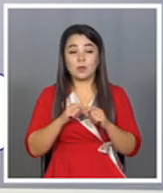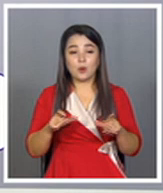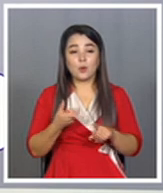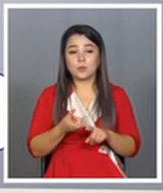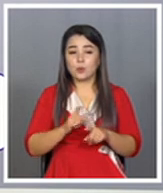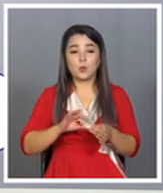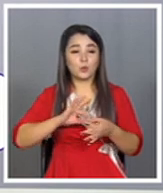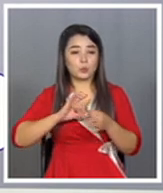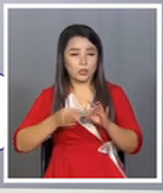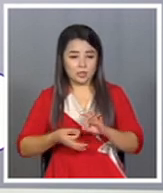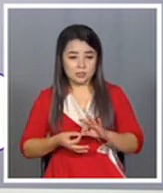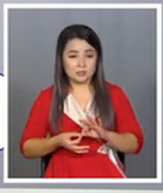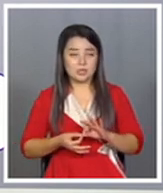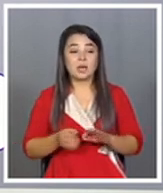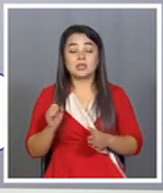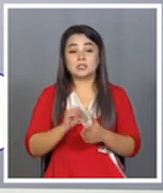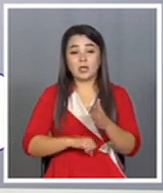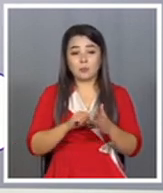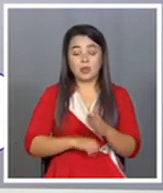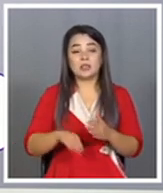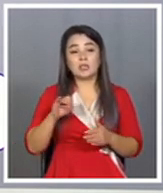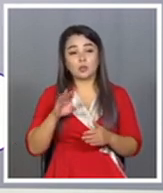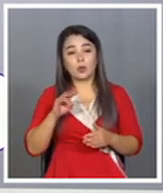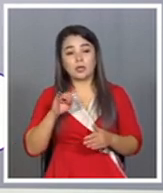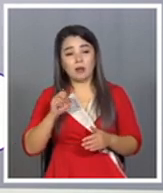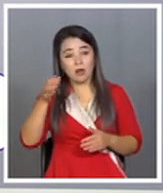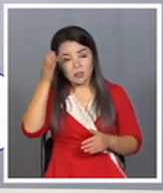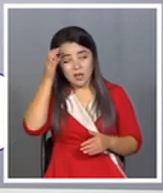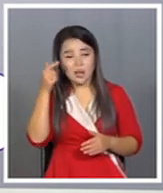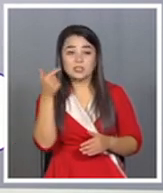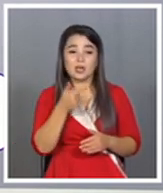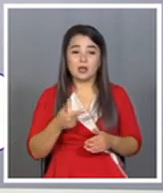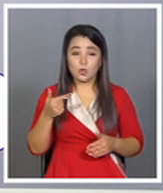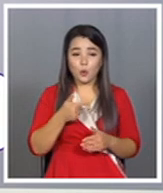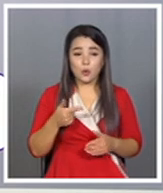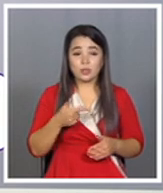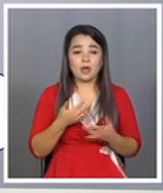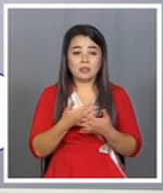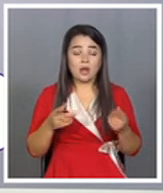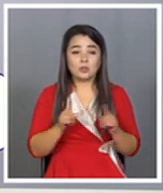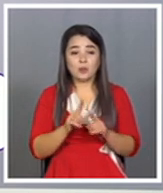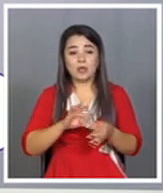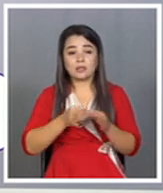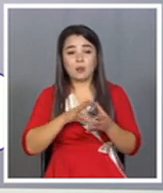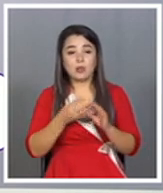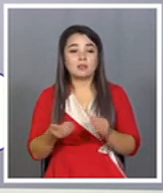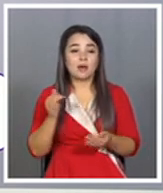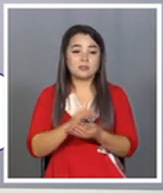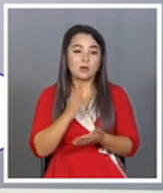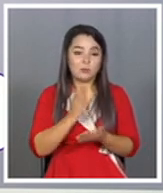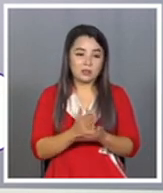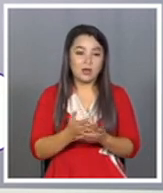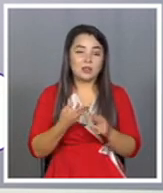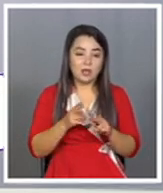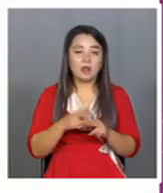өте күрделі. Себебі тектоника ғылымы, геология енді танысып жатырмыз. Біз осы білімді